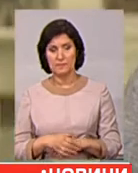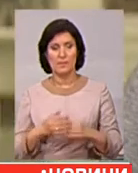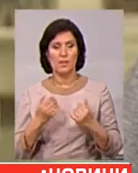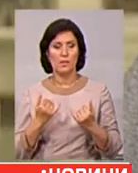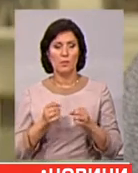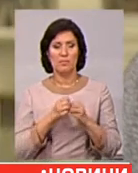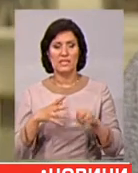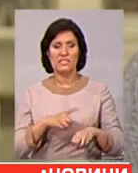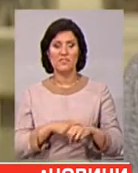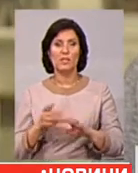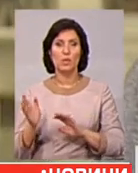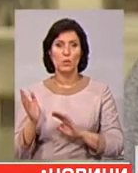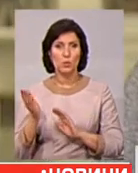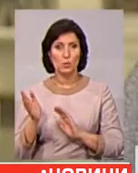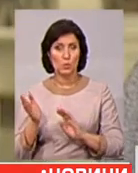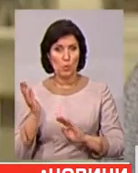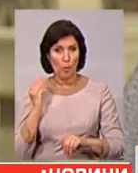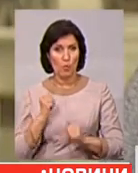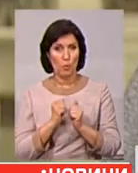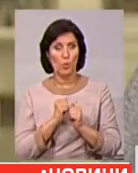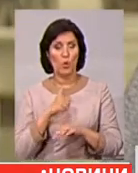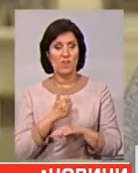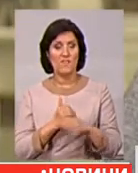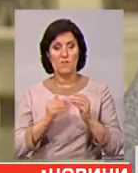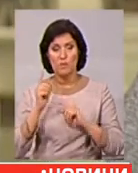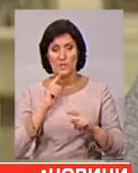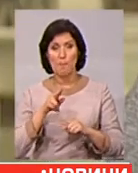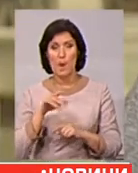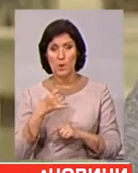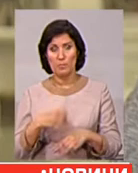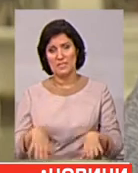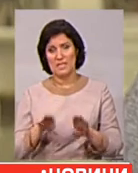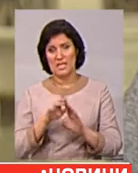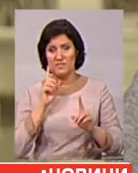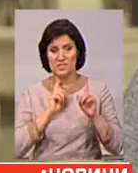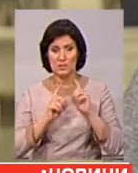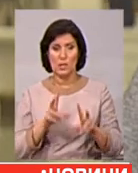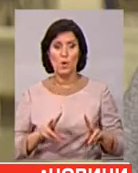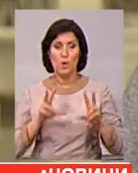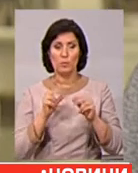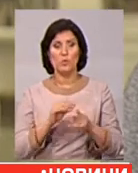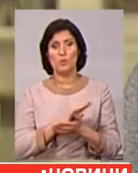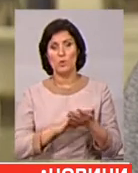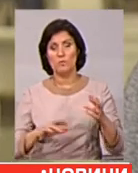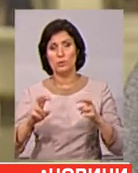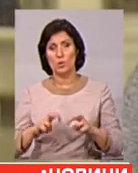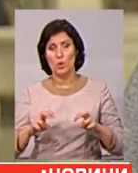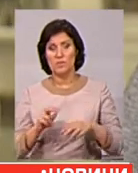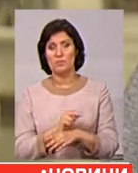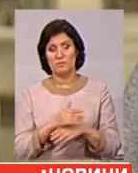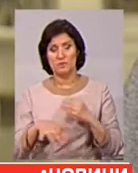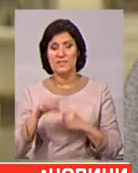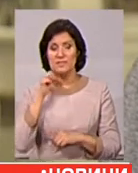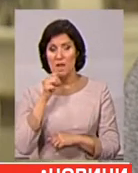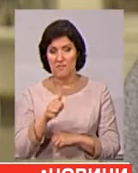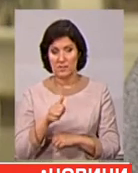Щойно 15 хвилин тому голова Верховної Ради Андрій Парубій закрив засідання. Обіцяють продовжити розгляд правок вже